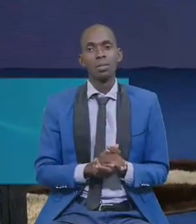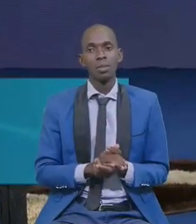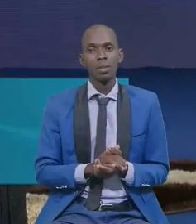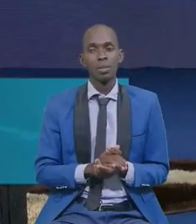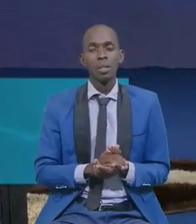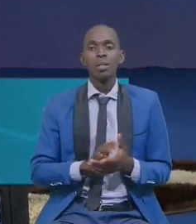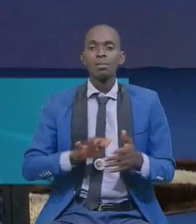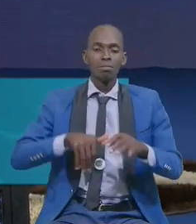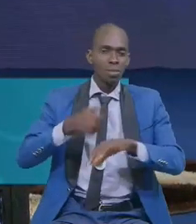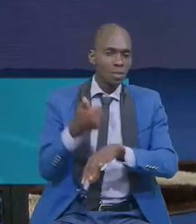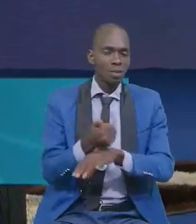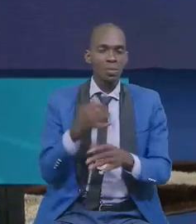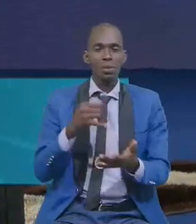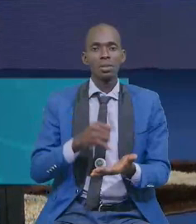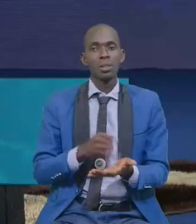Affirme-le.